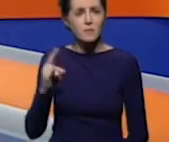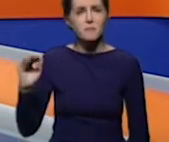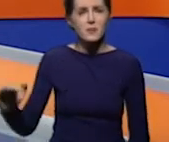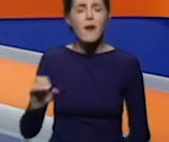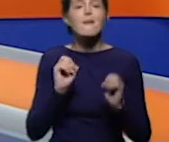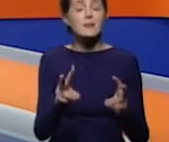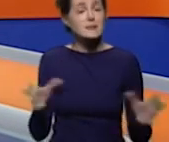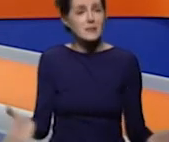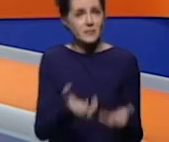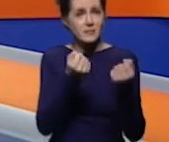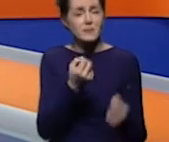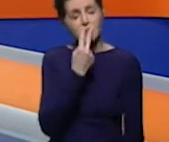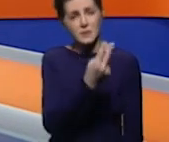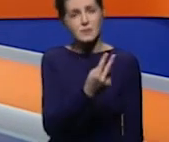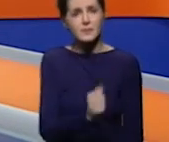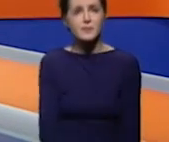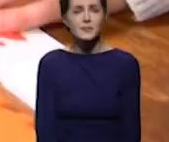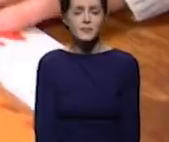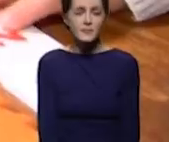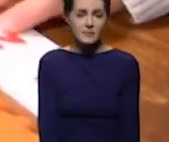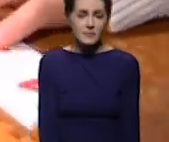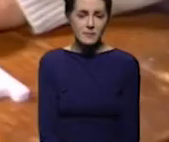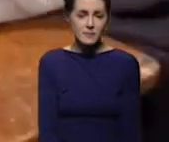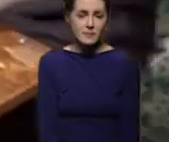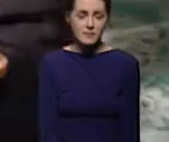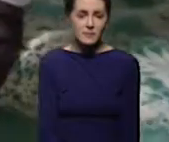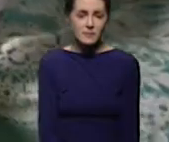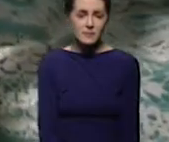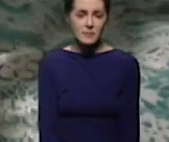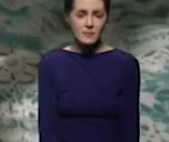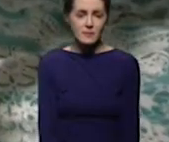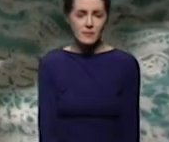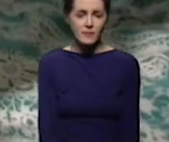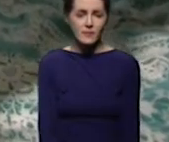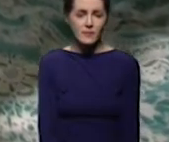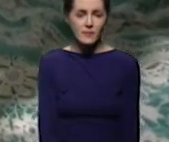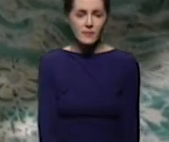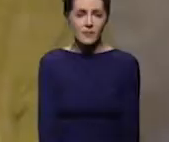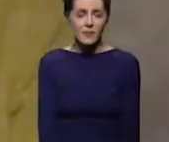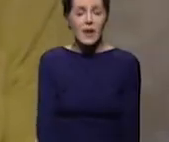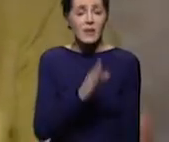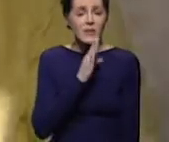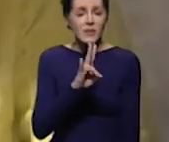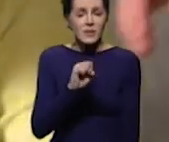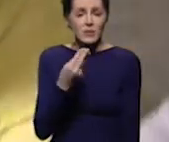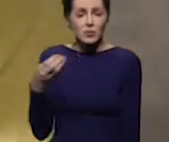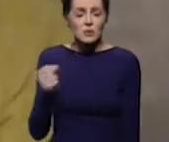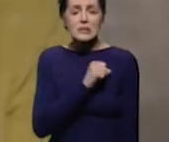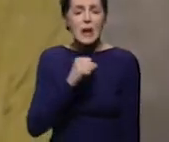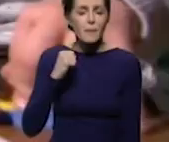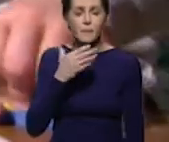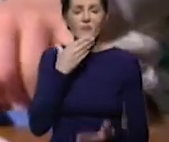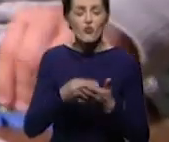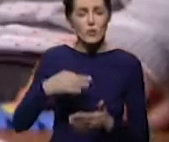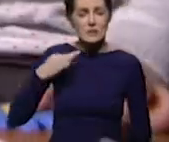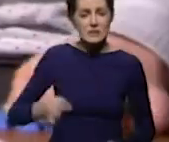врятували Олексія, дивіться. Скажи 5. Наталія Сухіна самотужки навчає сина